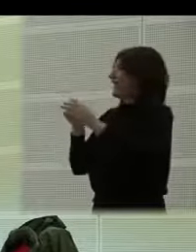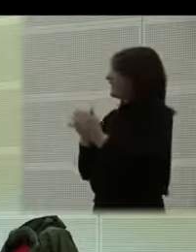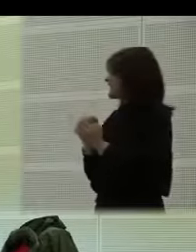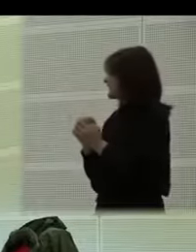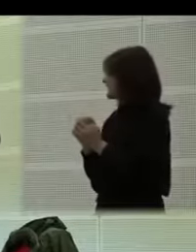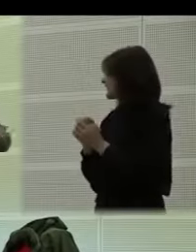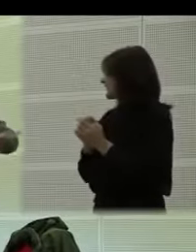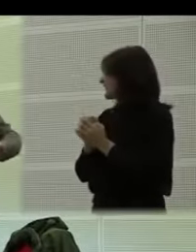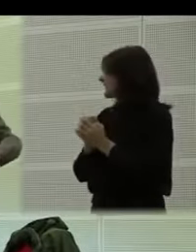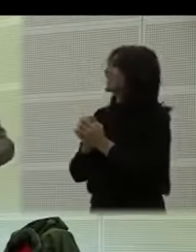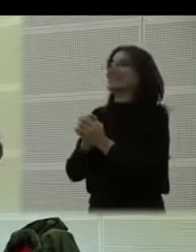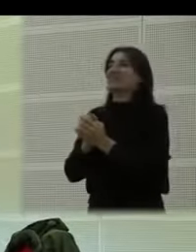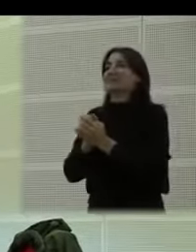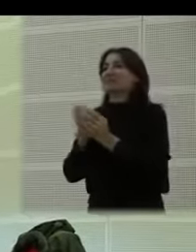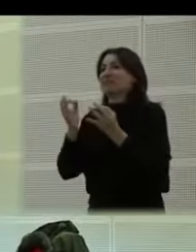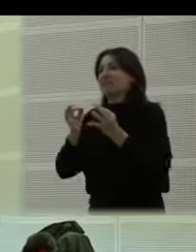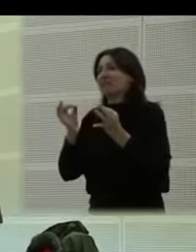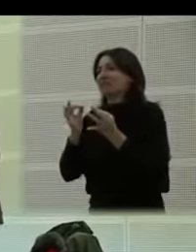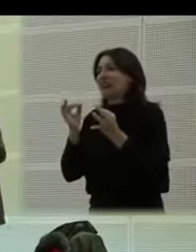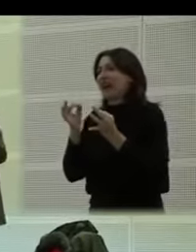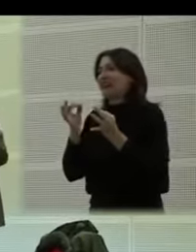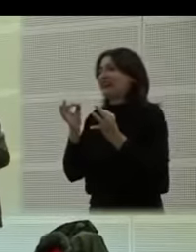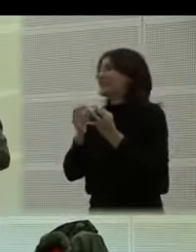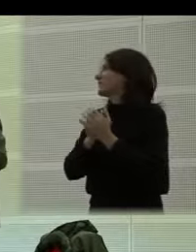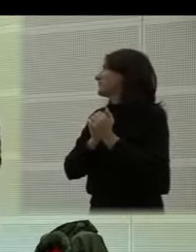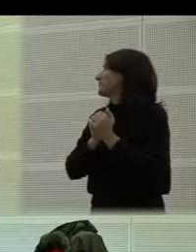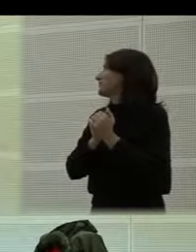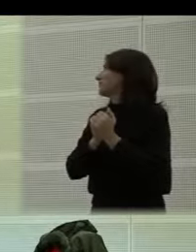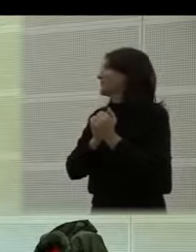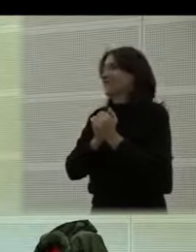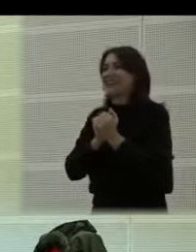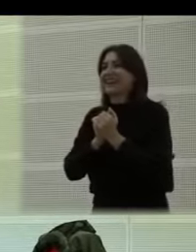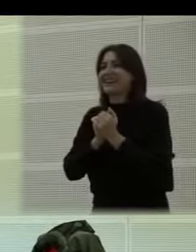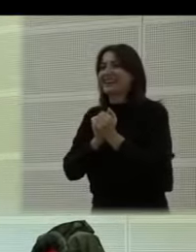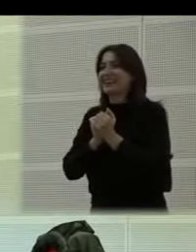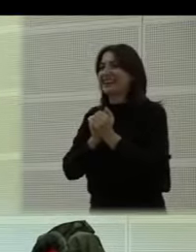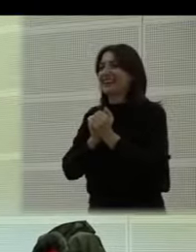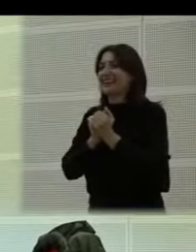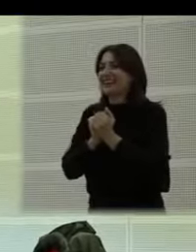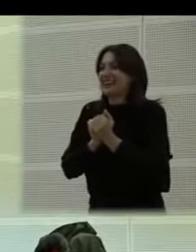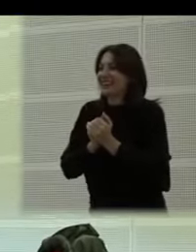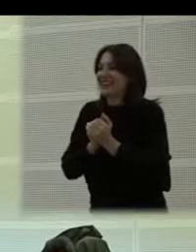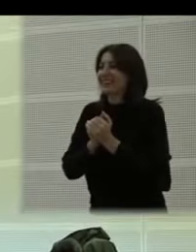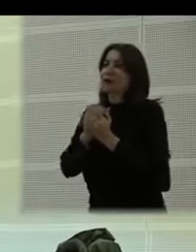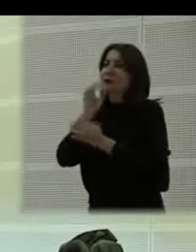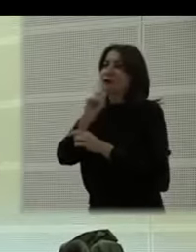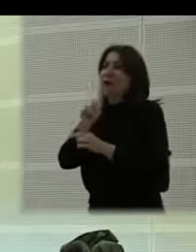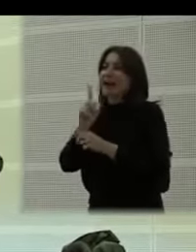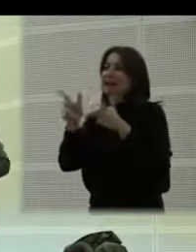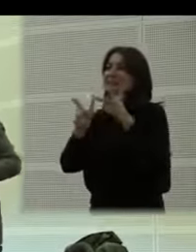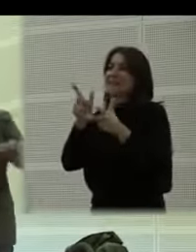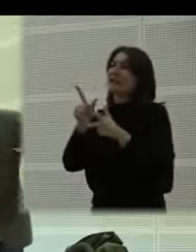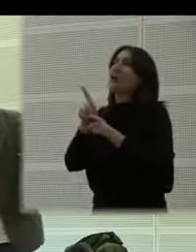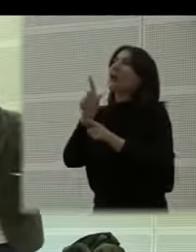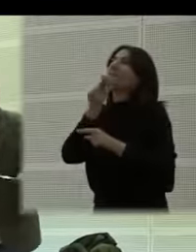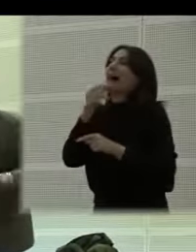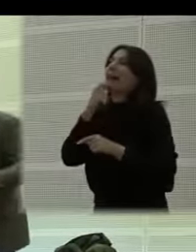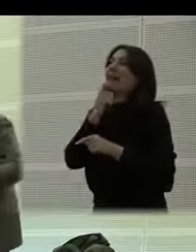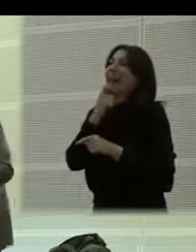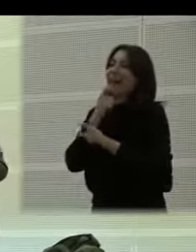come che fai veramente molto bene. Quel mio amico diceva, io no, non ho capito niente di quello che dici, come parli bene inglese.